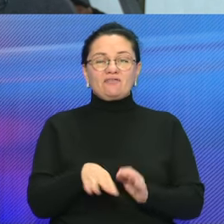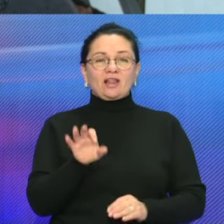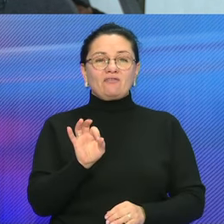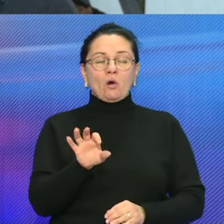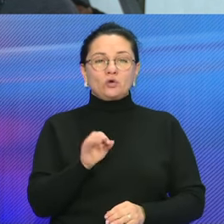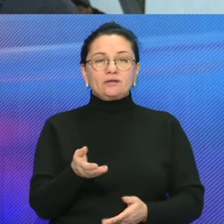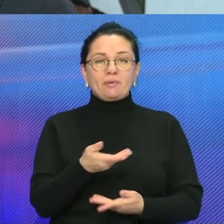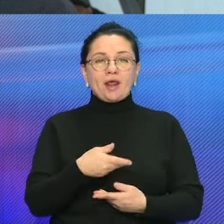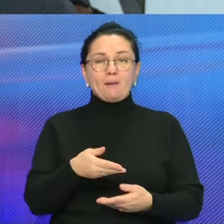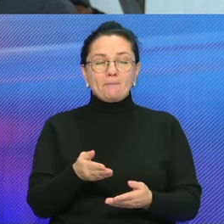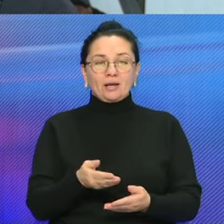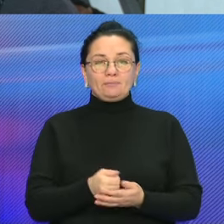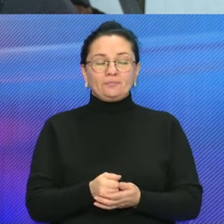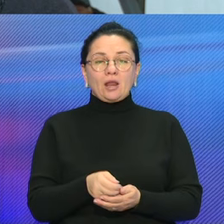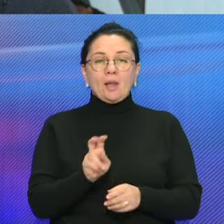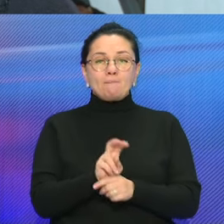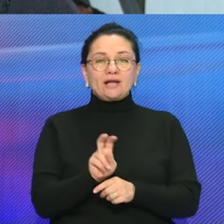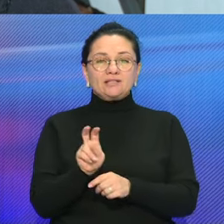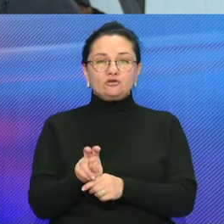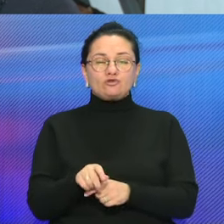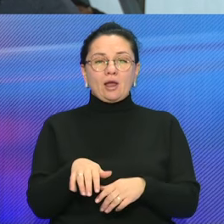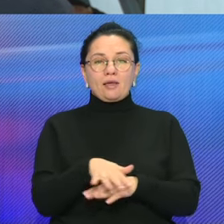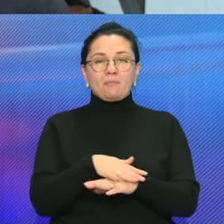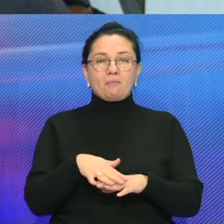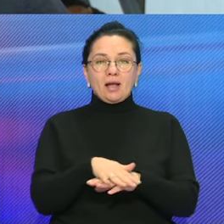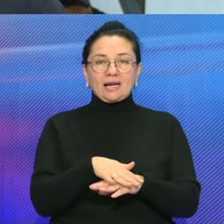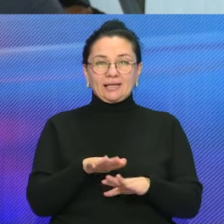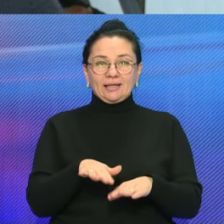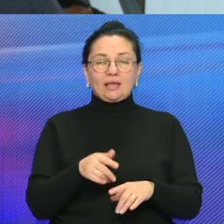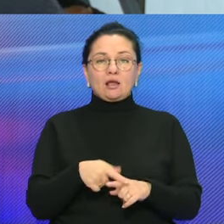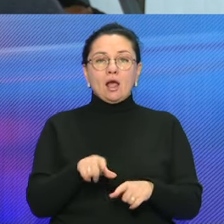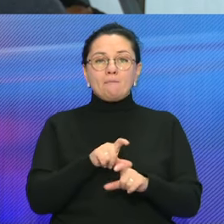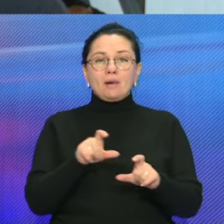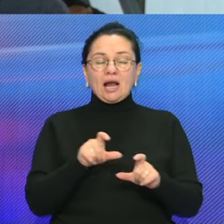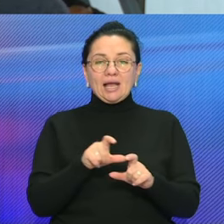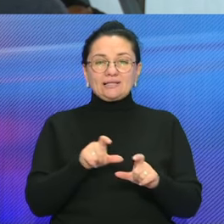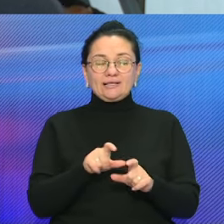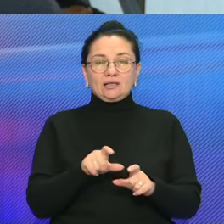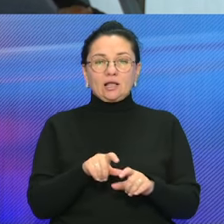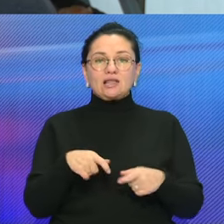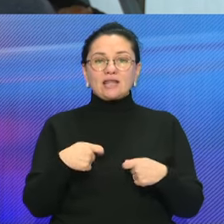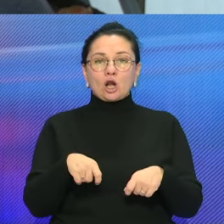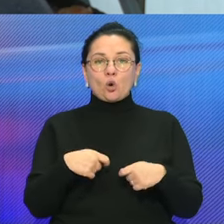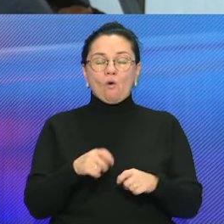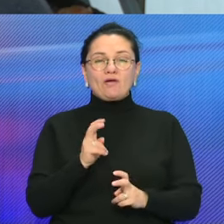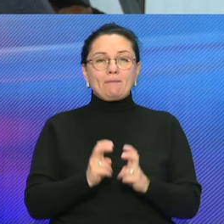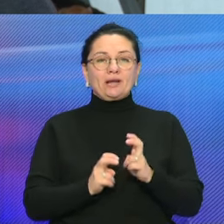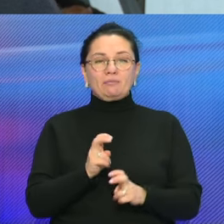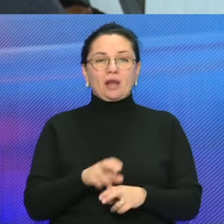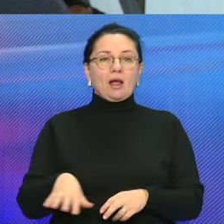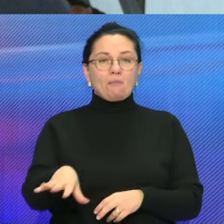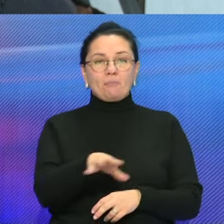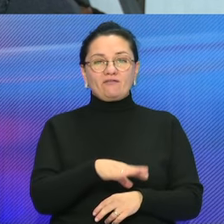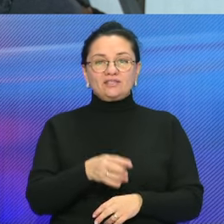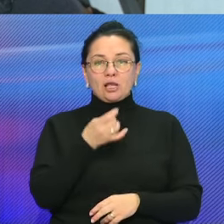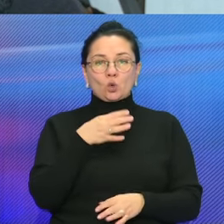мы посещаем рынки, магазины, торговые предприятия в целом по всей